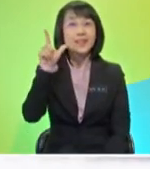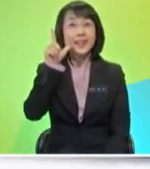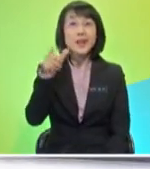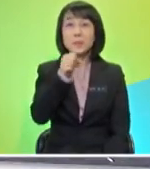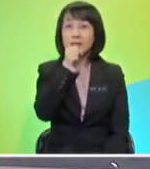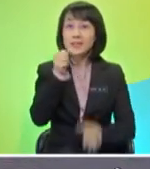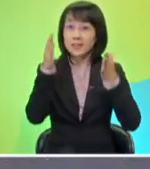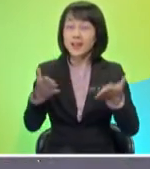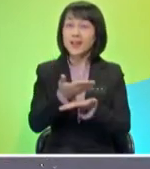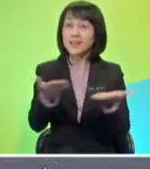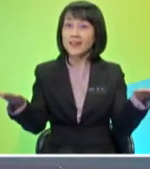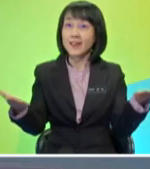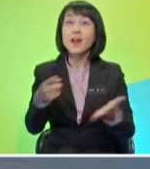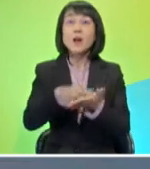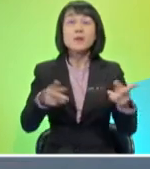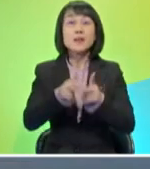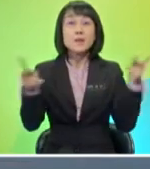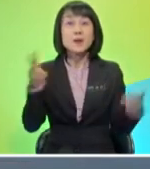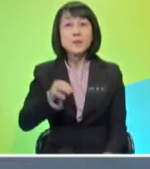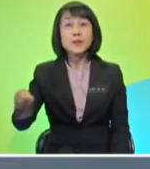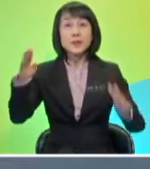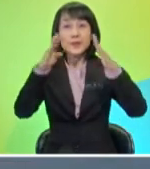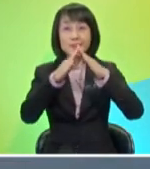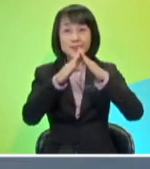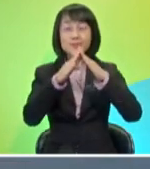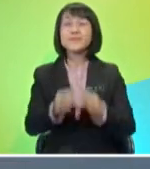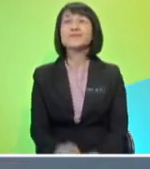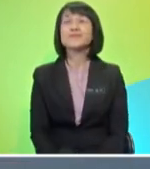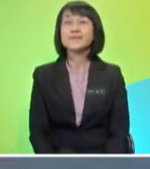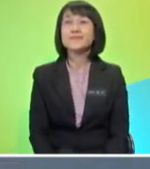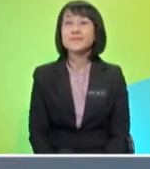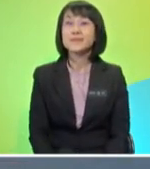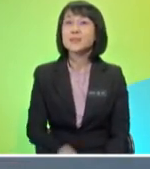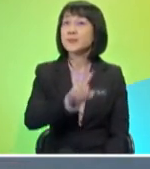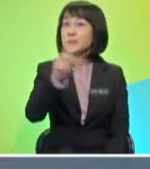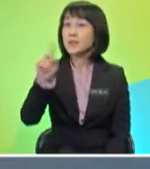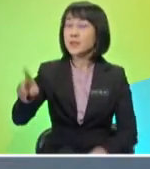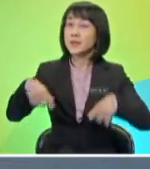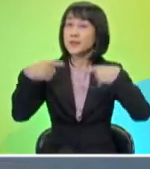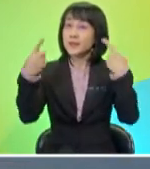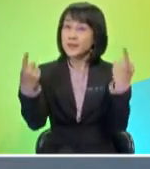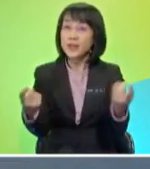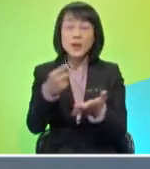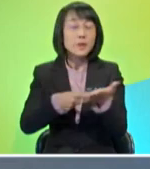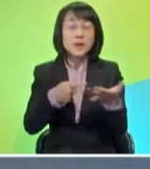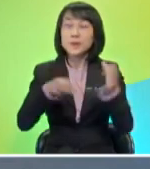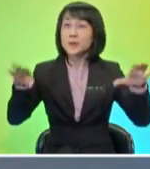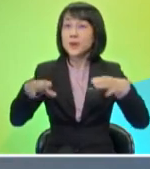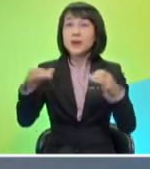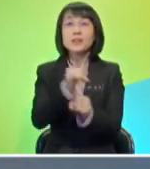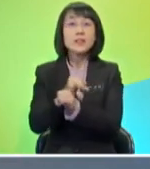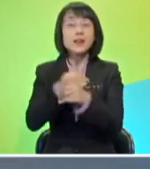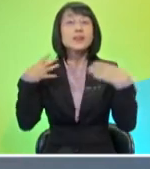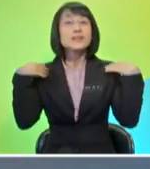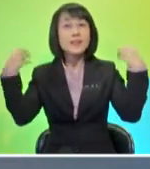rumah? Kita doakan dalam keadaan yang sihat sejahtera. Ingat pesan Ria selalu, kemana juga kita pergi, apa juga yang kita lakukan, jaga kesihatan